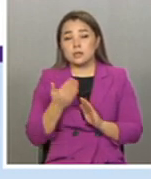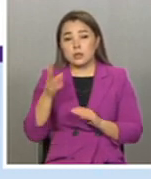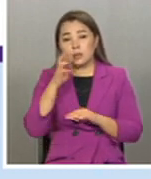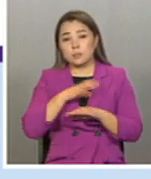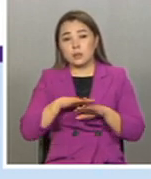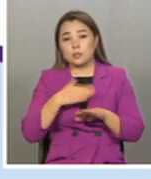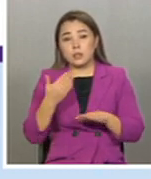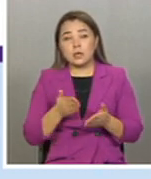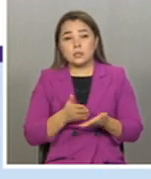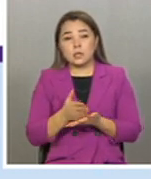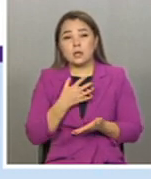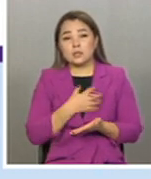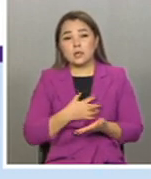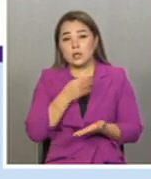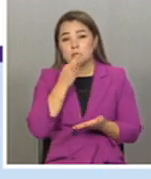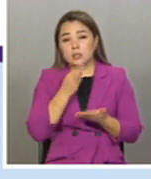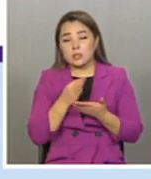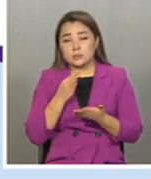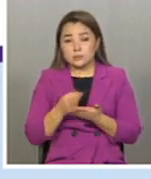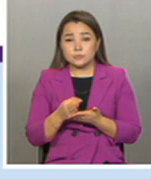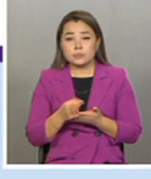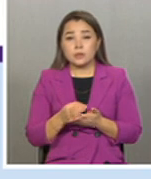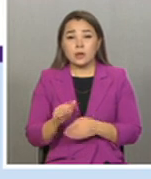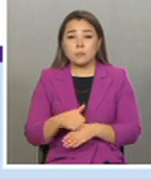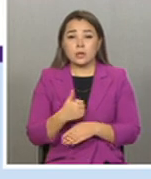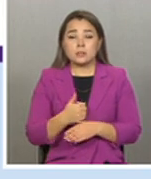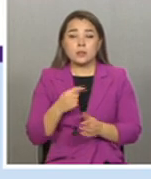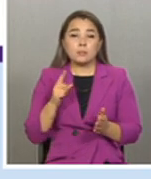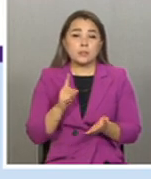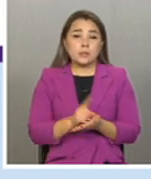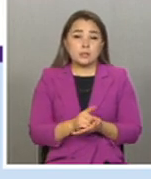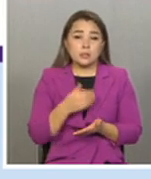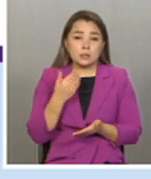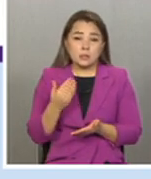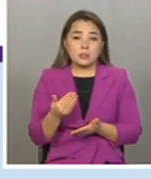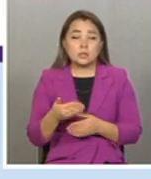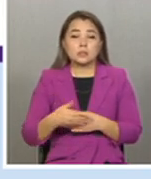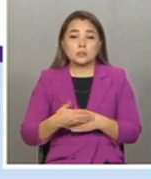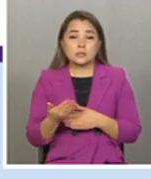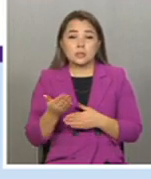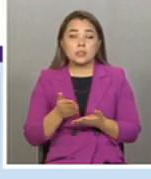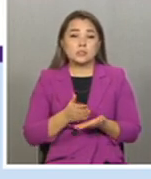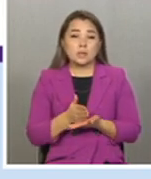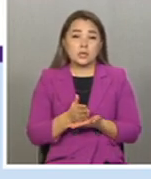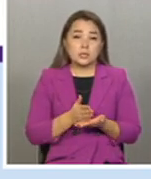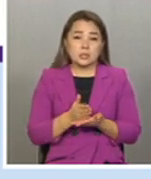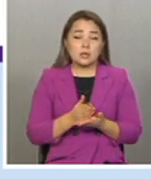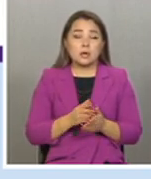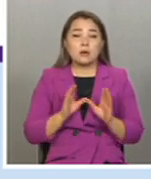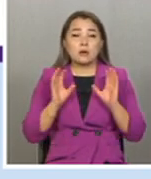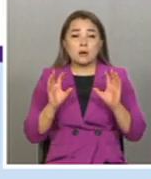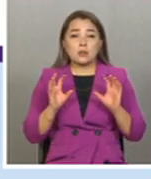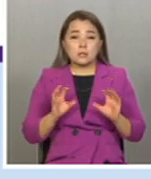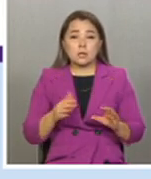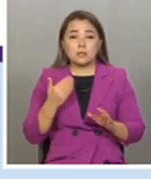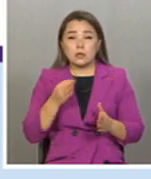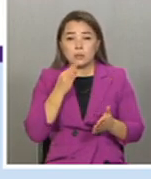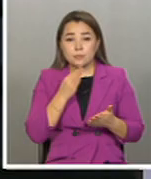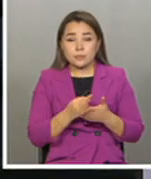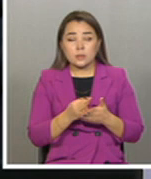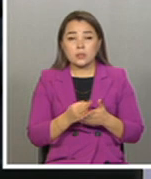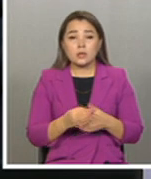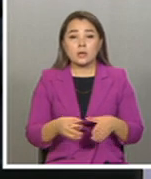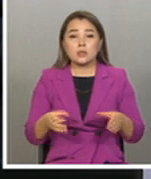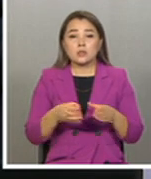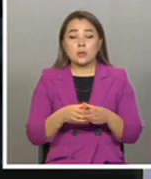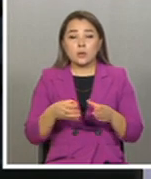саяси негіздері, басты міндеттері, сыртқы саяси қағидалары мен қанаушы